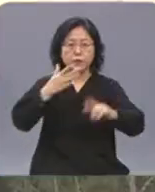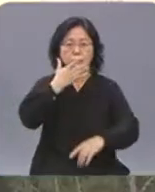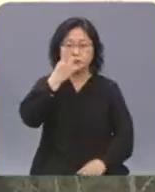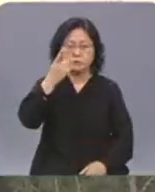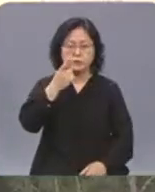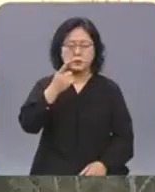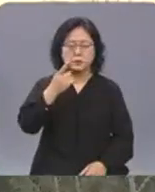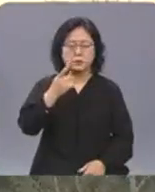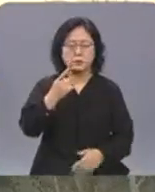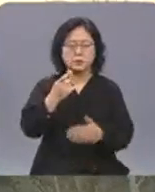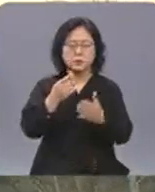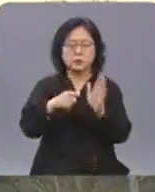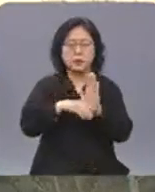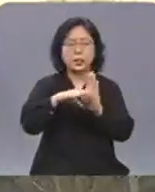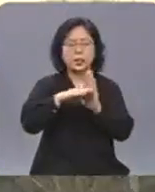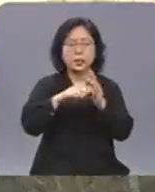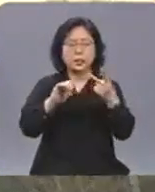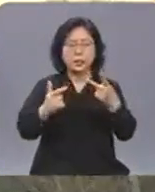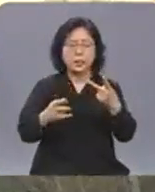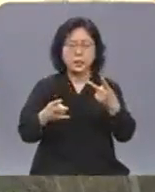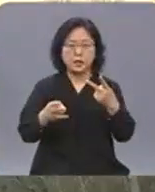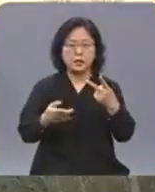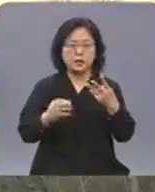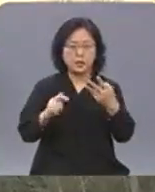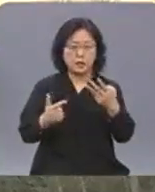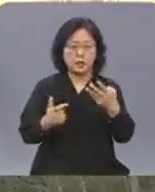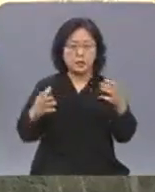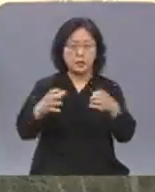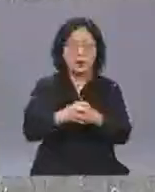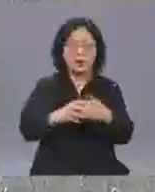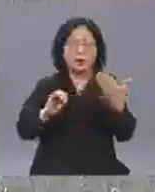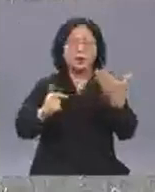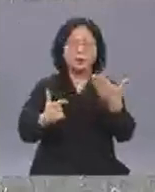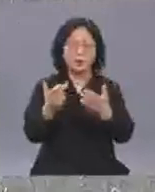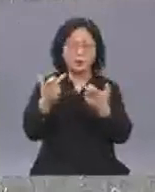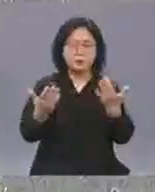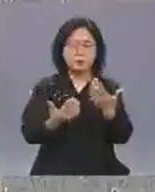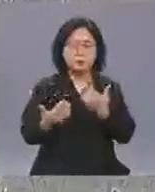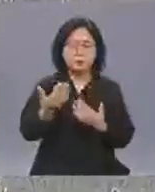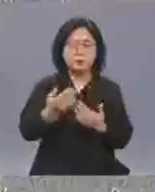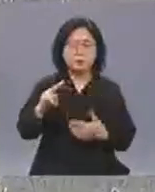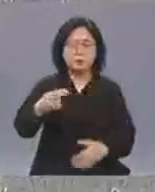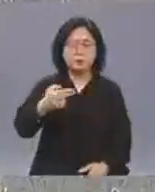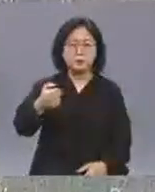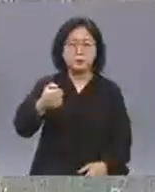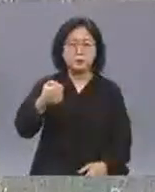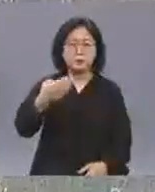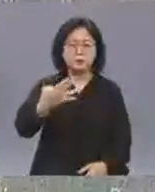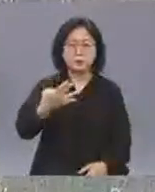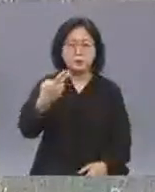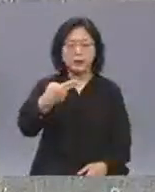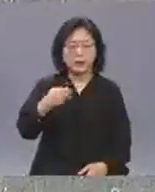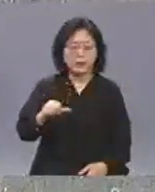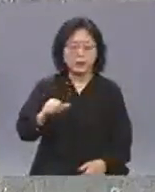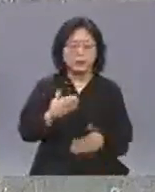들어 순천에서는 산불대응 2단계 이상 3건 등 모두 9건의 산불이나 살림 254헥타르가